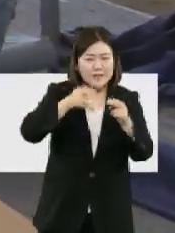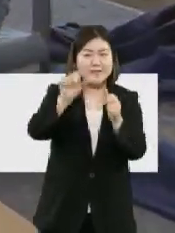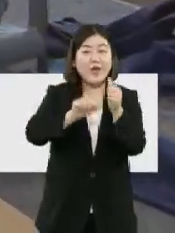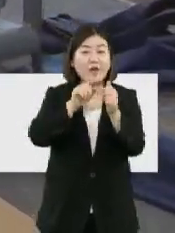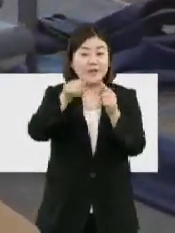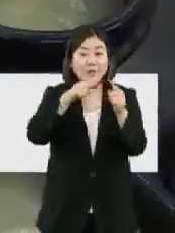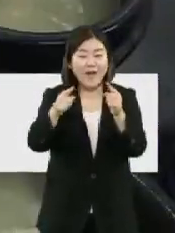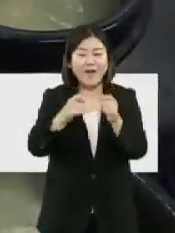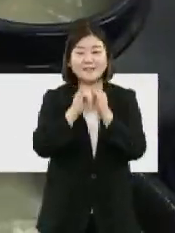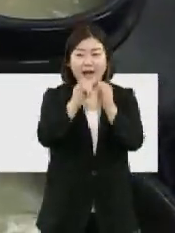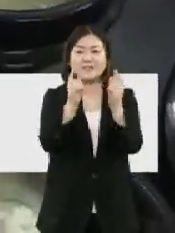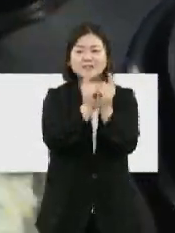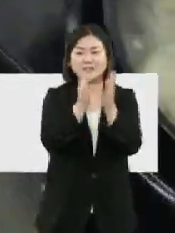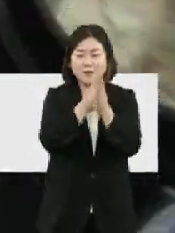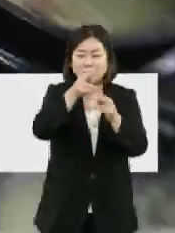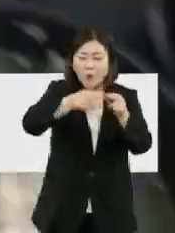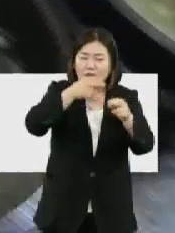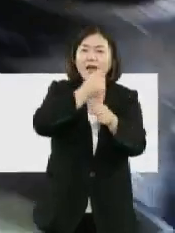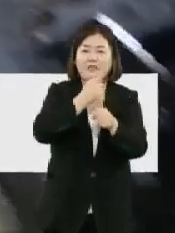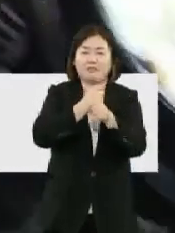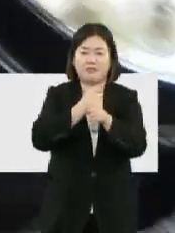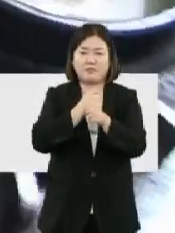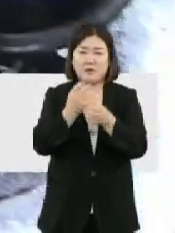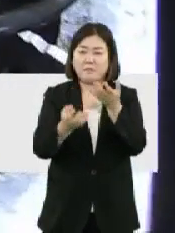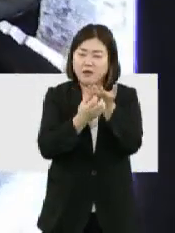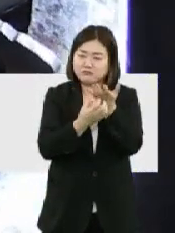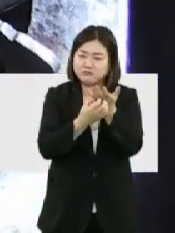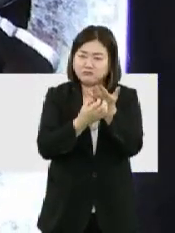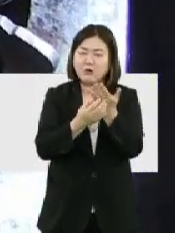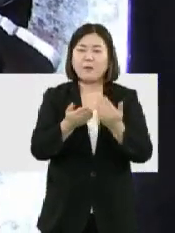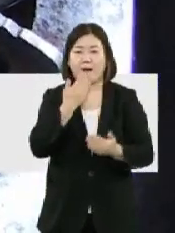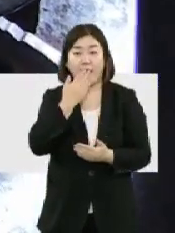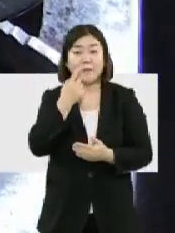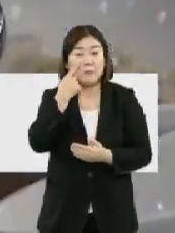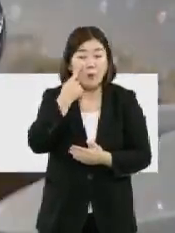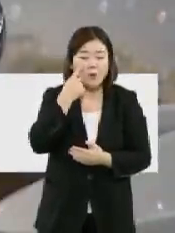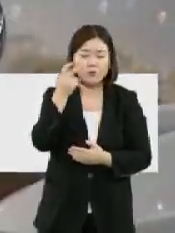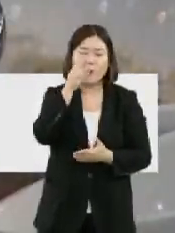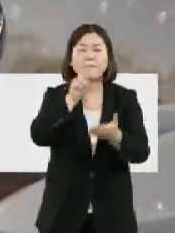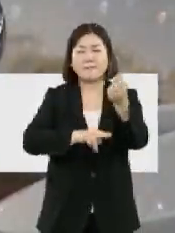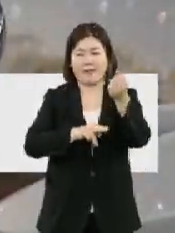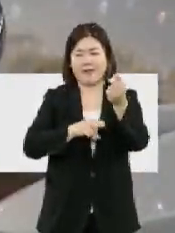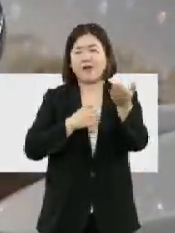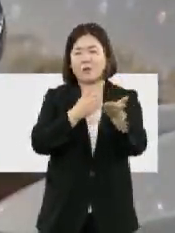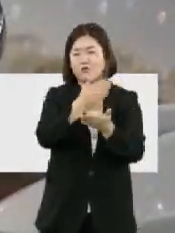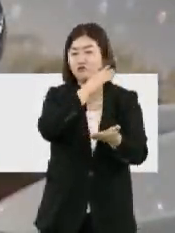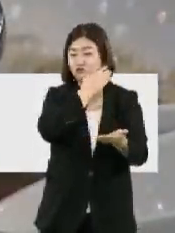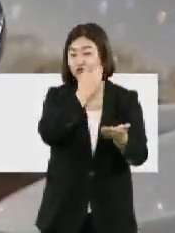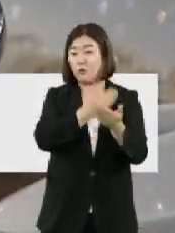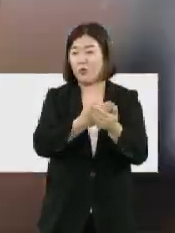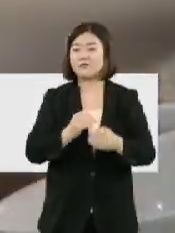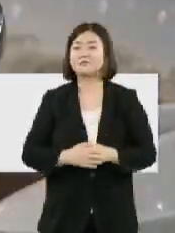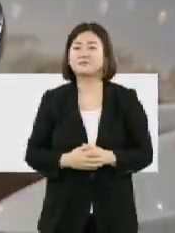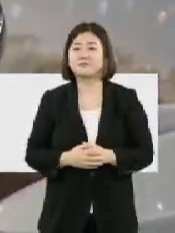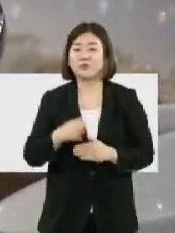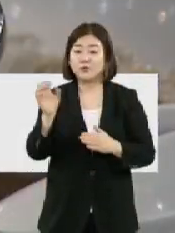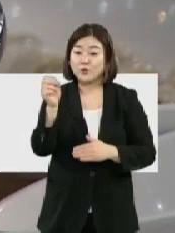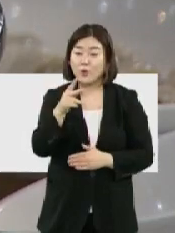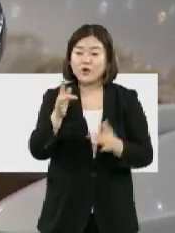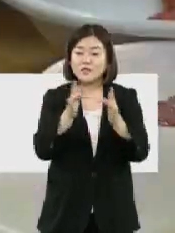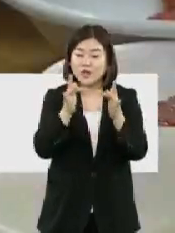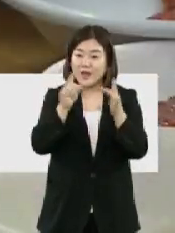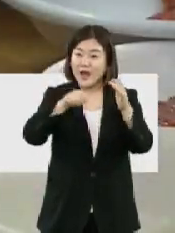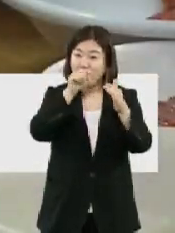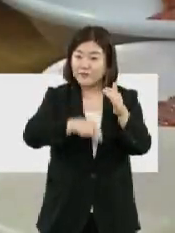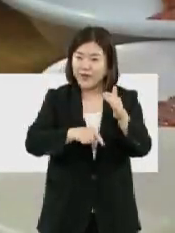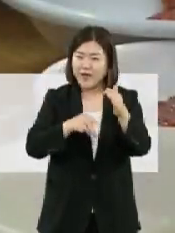입상자 들이 직접 요리한 삼계탕과 백숙을 맛볼 수 있는 삼계탕 판매 권 어가 핵심입니다 또 온라인 행사